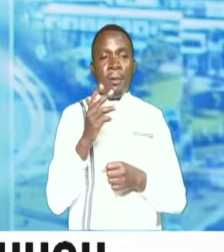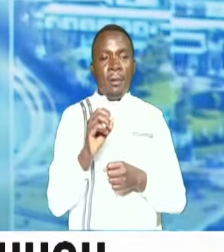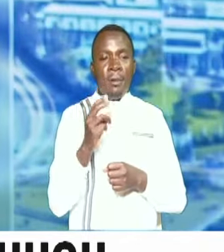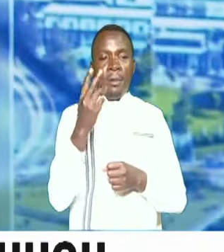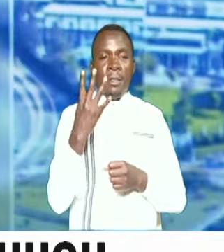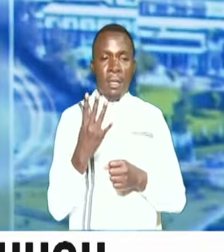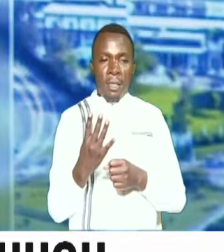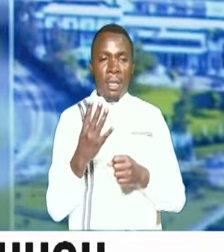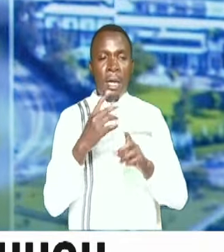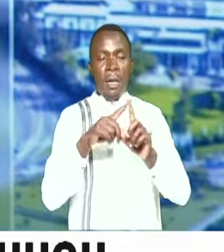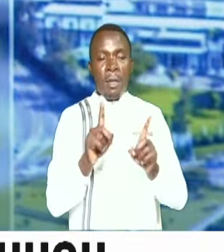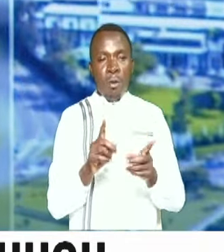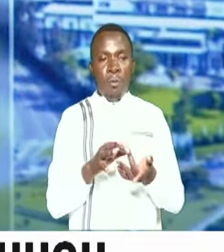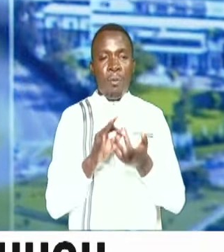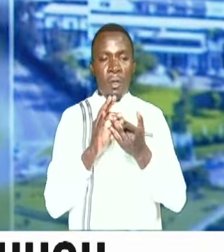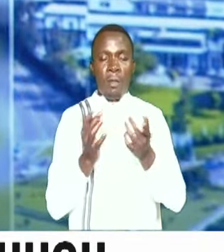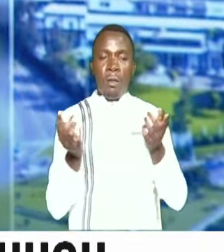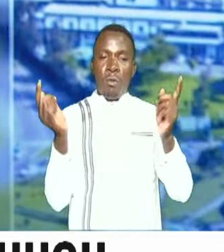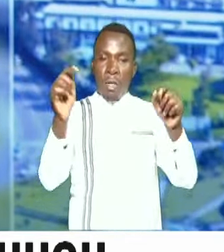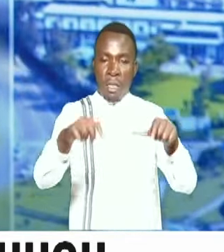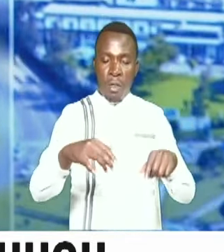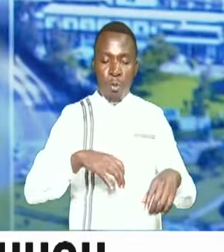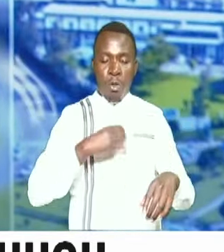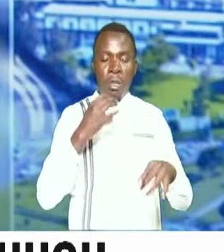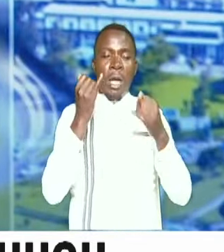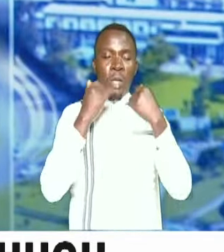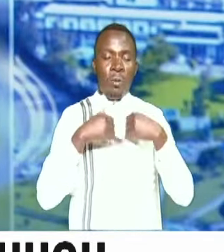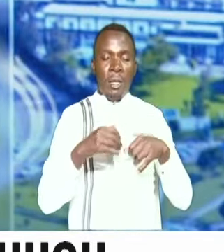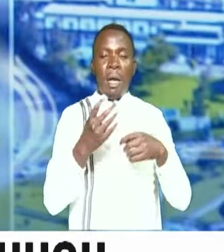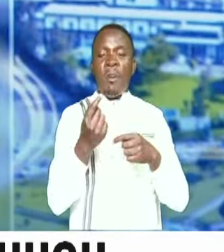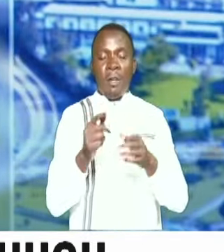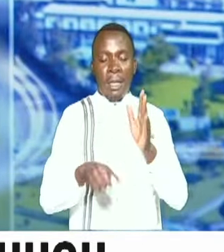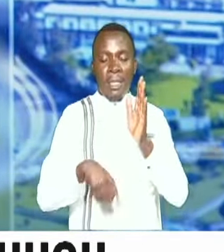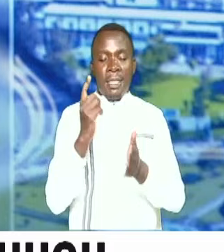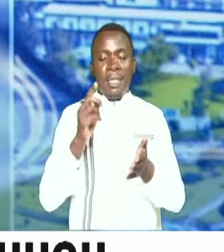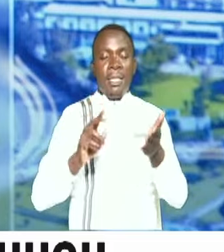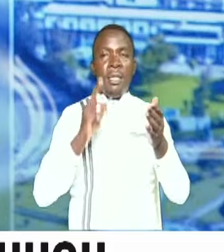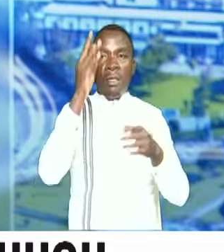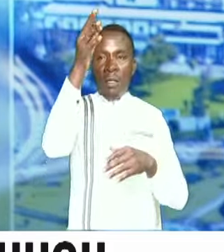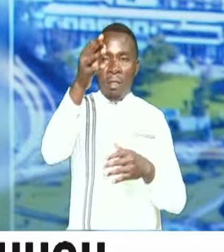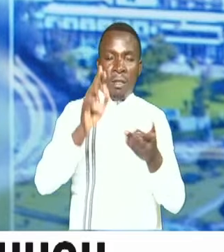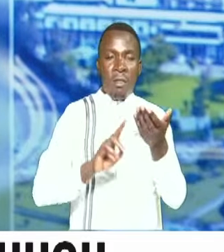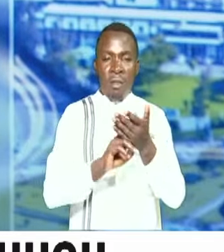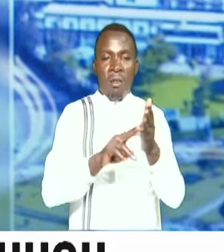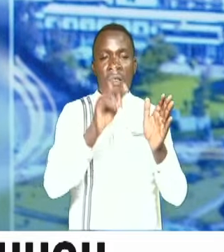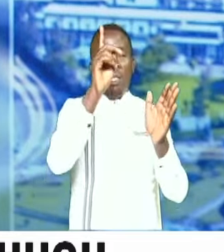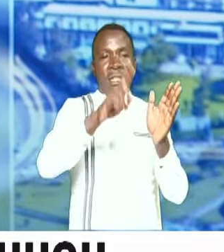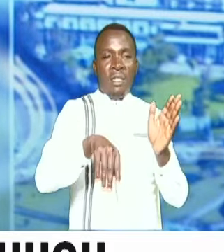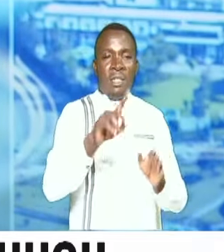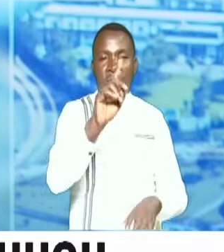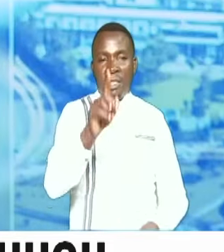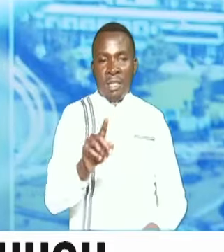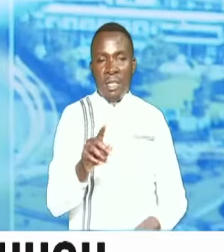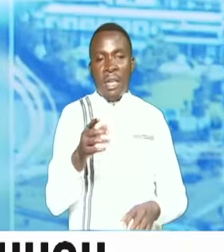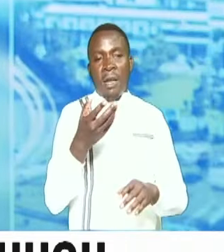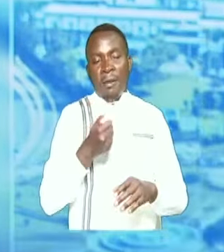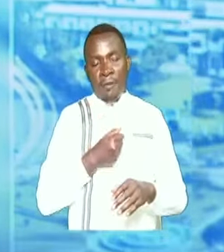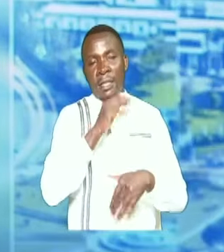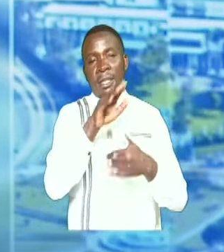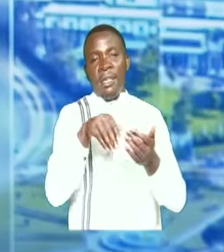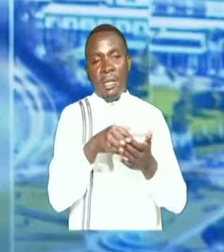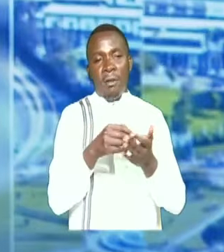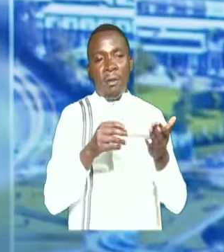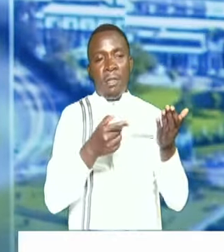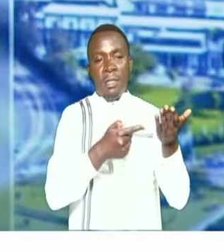rero twamusuye atubwira icyo ya mafaranga yatsindiye azayakoresha. Mupenzi ubusanzwe afite ikigo cy'ikoranabuhanga cyitwa